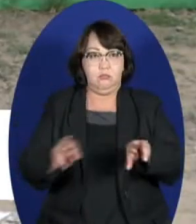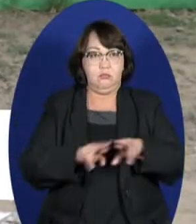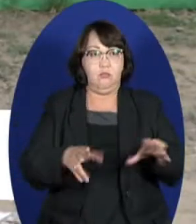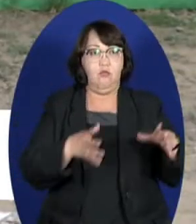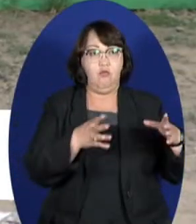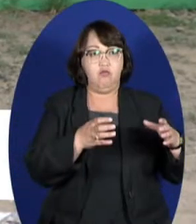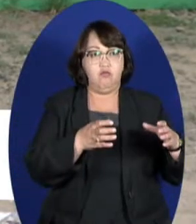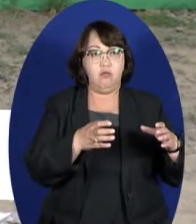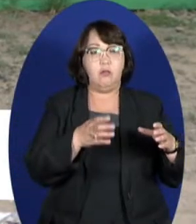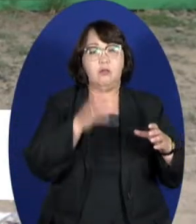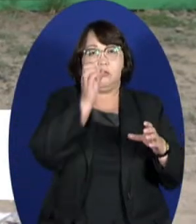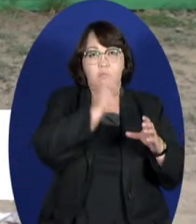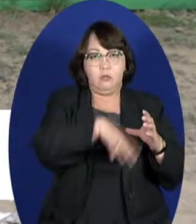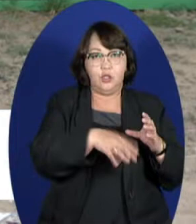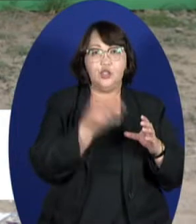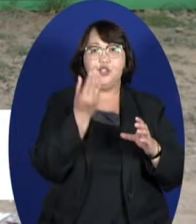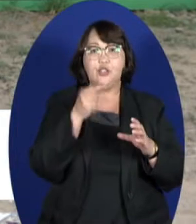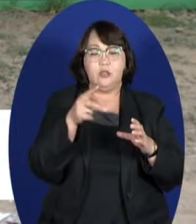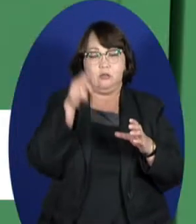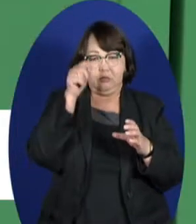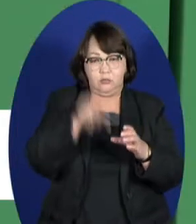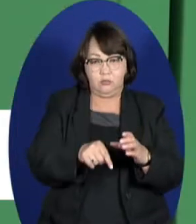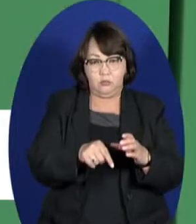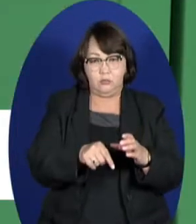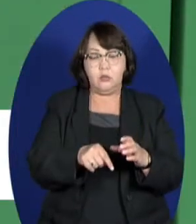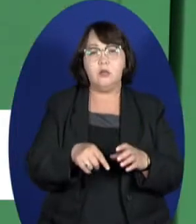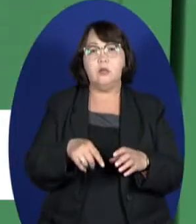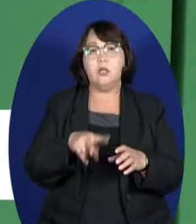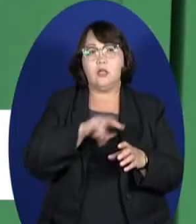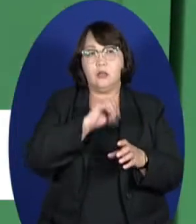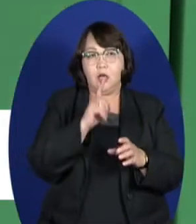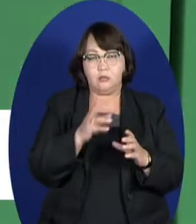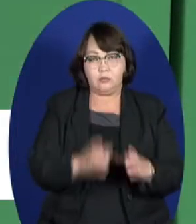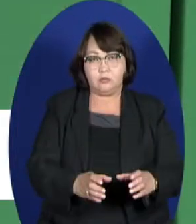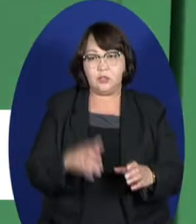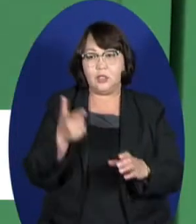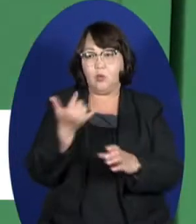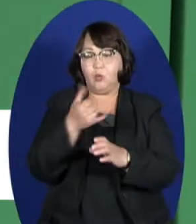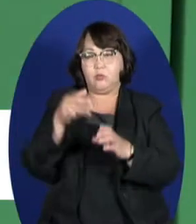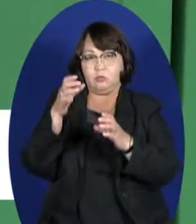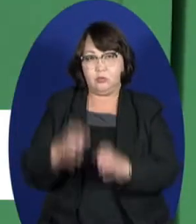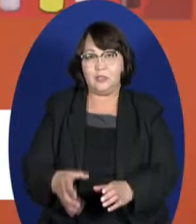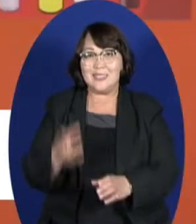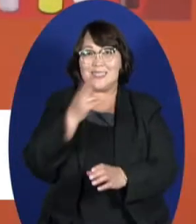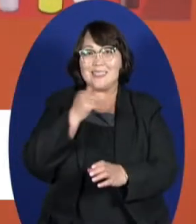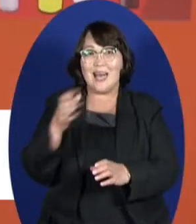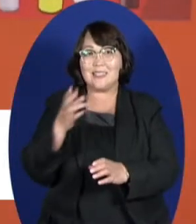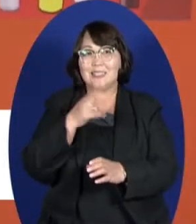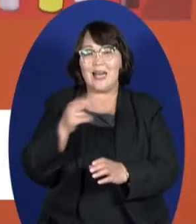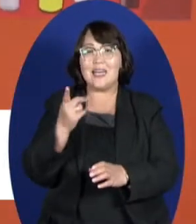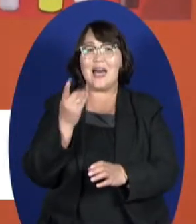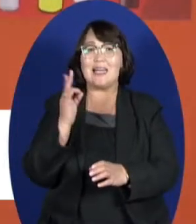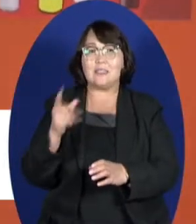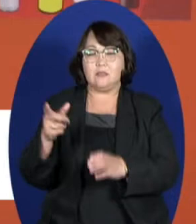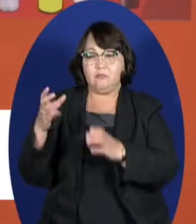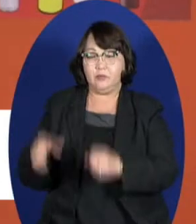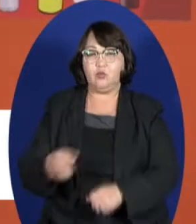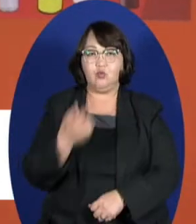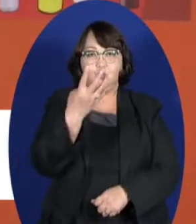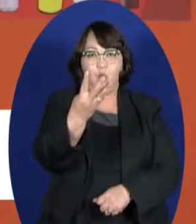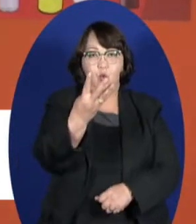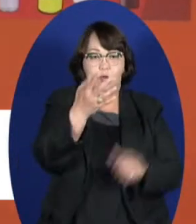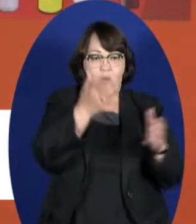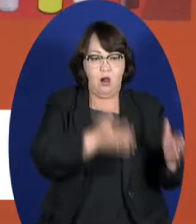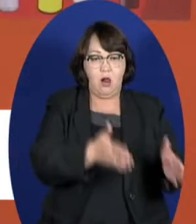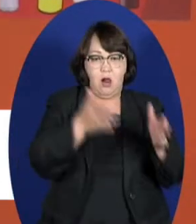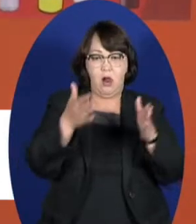сав эдлэл хаягдал, шил лаац хаягдал, гялгарууд хаягдал, цаас цаасан хайрцаг хаягдал гэсэн дөрвөн төрлийн чиглэлийг